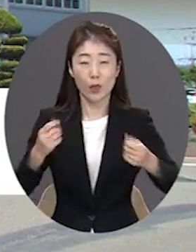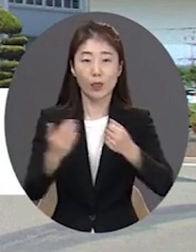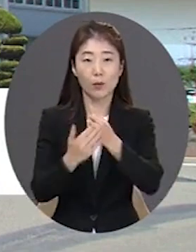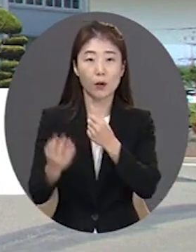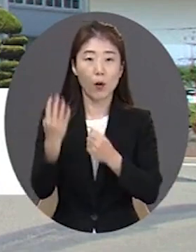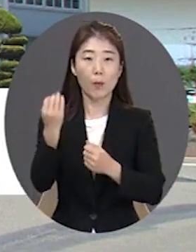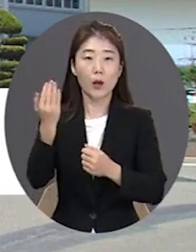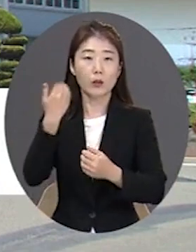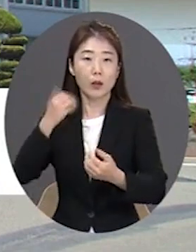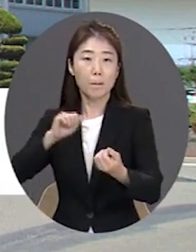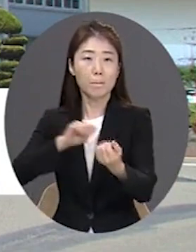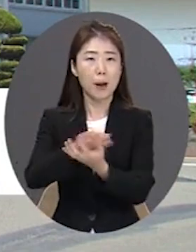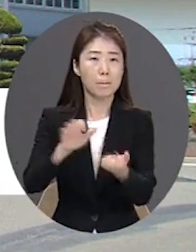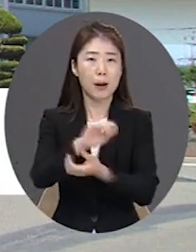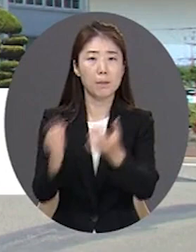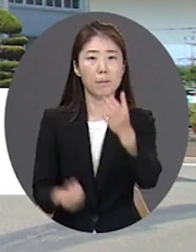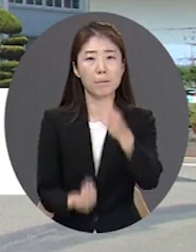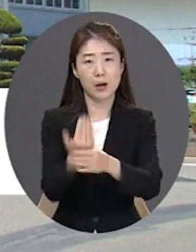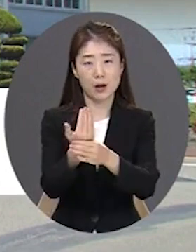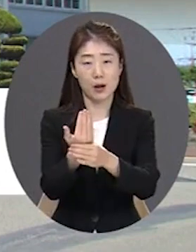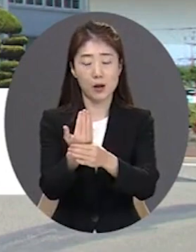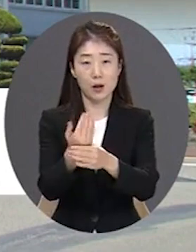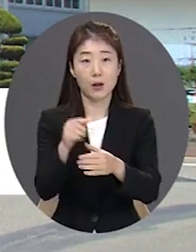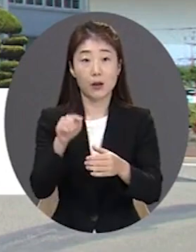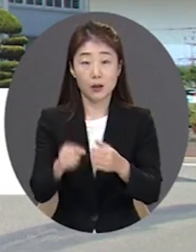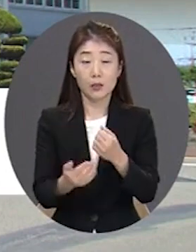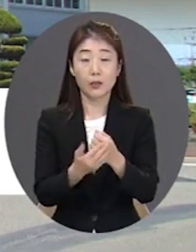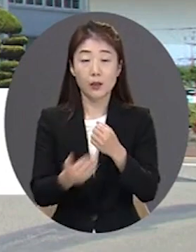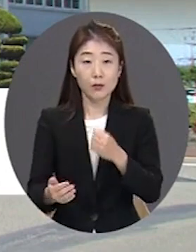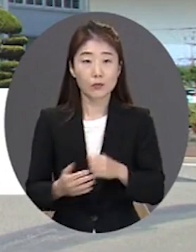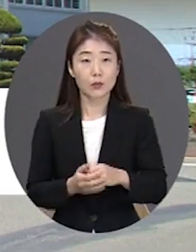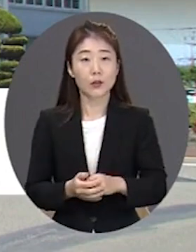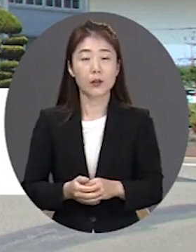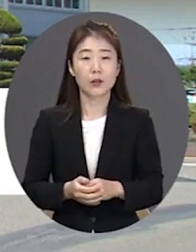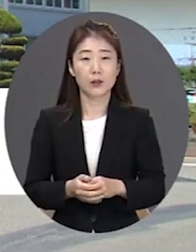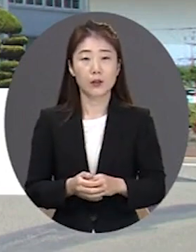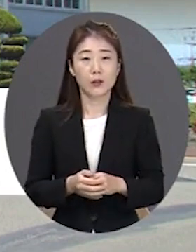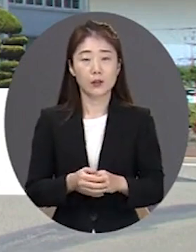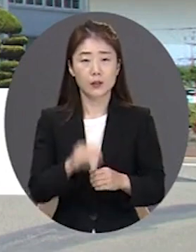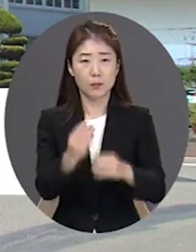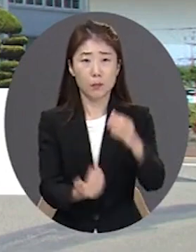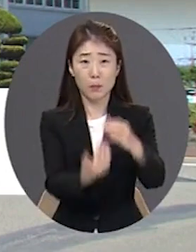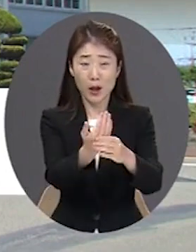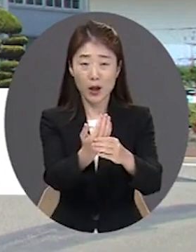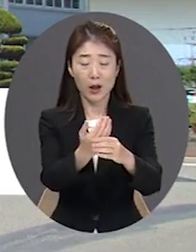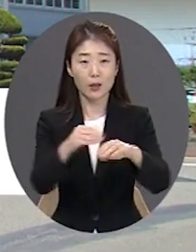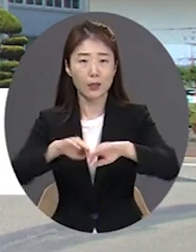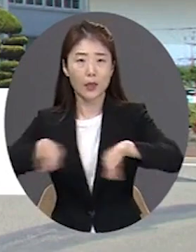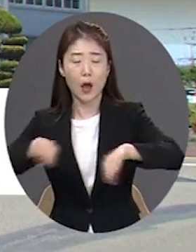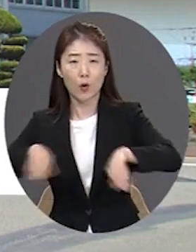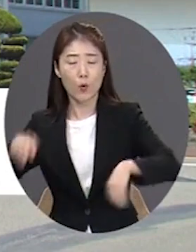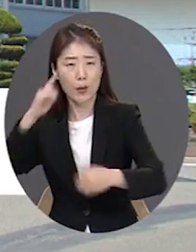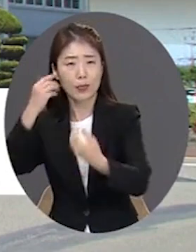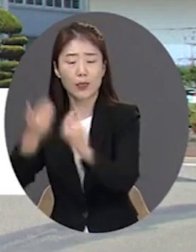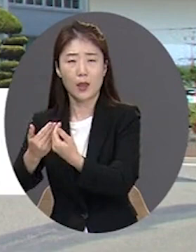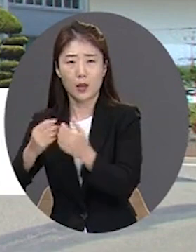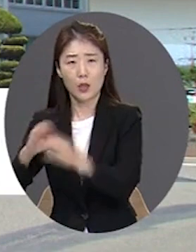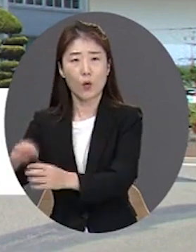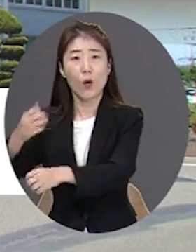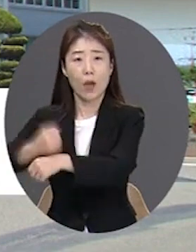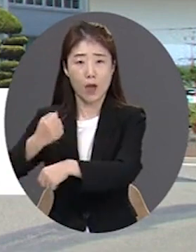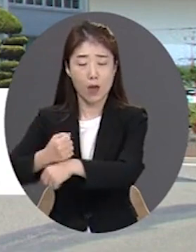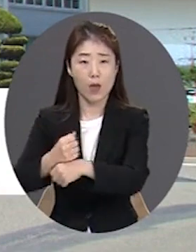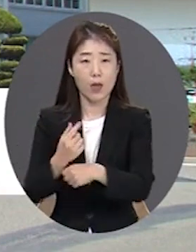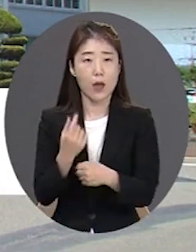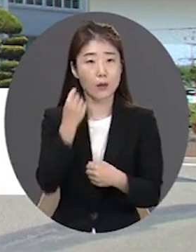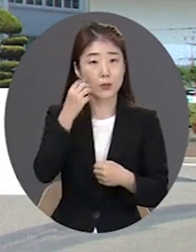마찰까지 발생했습니다. 주민들은 불미스러운 사태와 별개로 반대 활동을 이어가겠다는 입장이고 합천군은